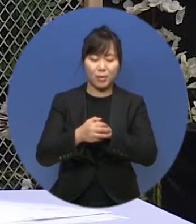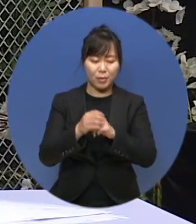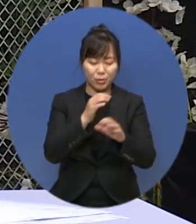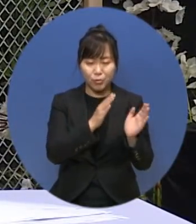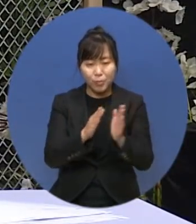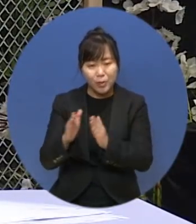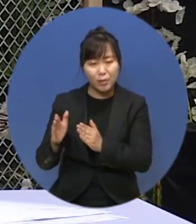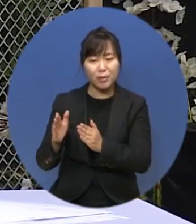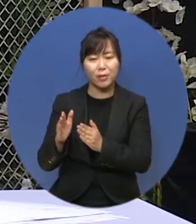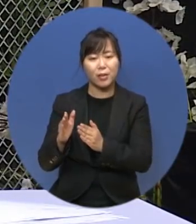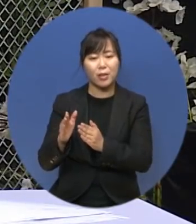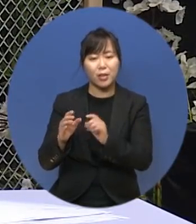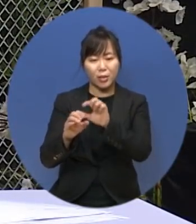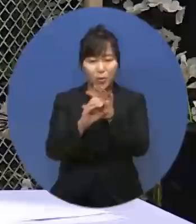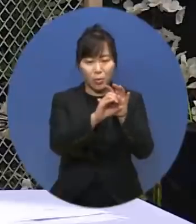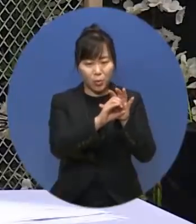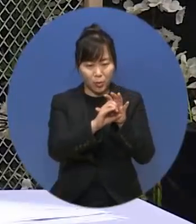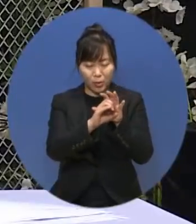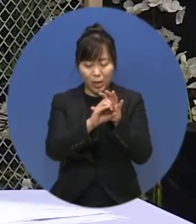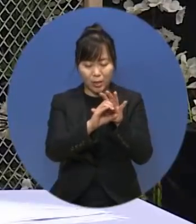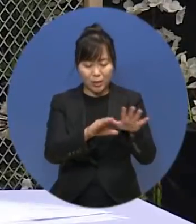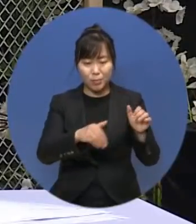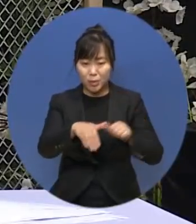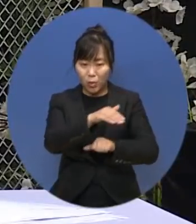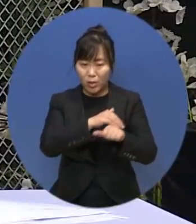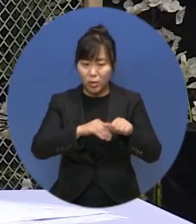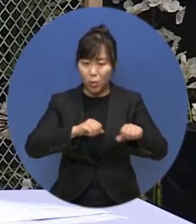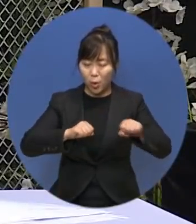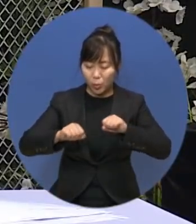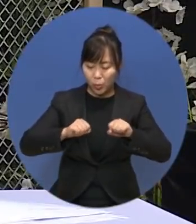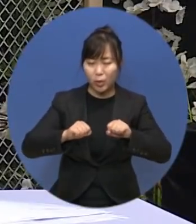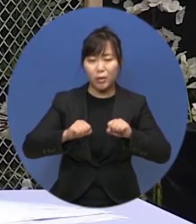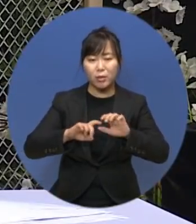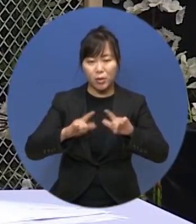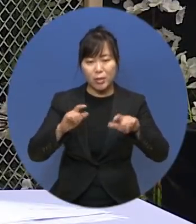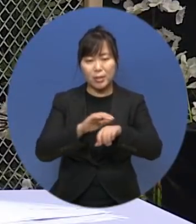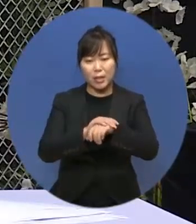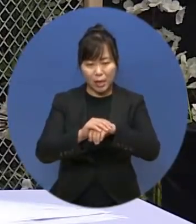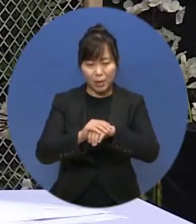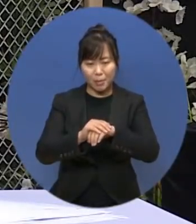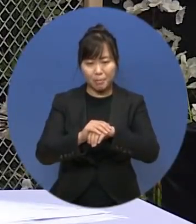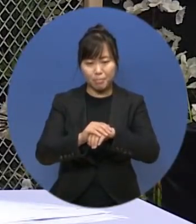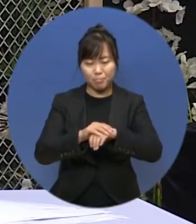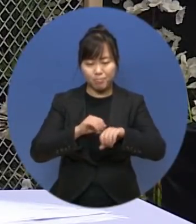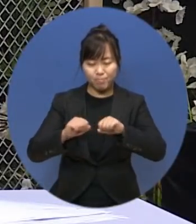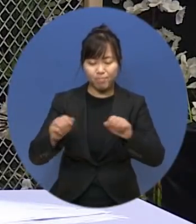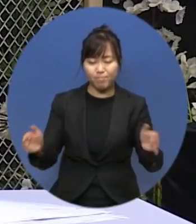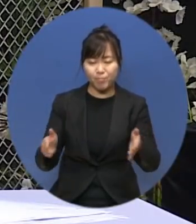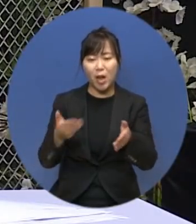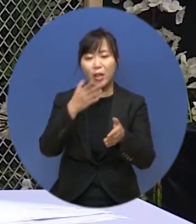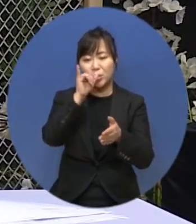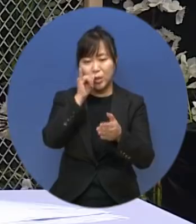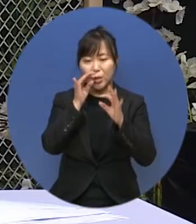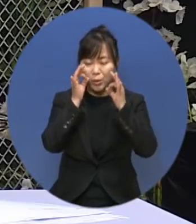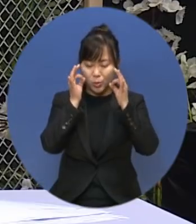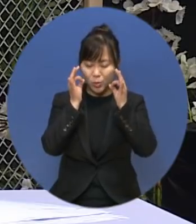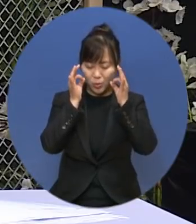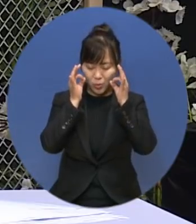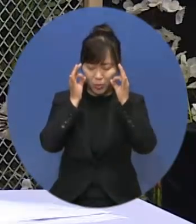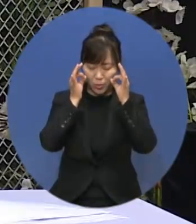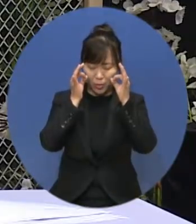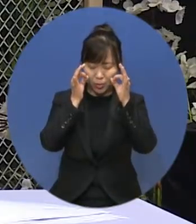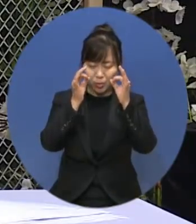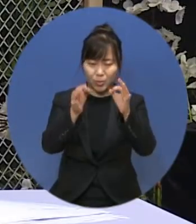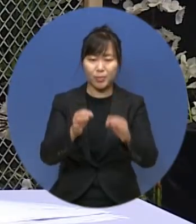기획해서 그 코로나 시대에서도 활동이나 이런 것들이 잘 활성화될 수 있도록 그렇게